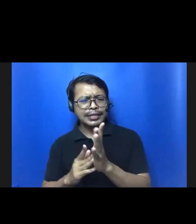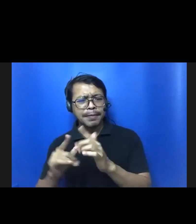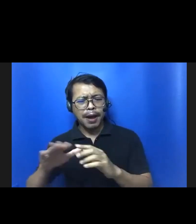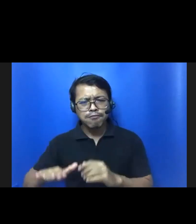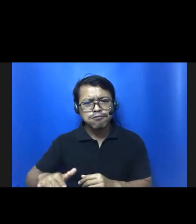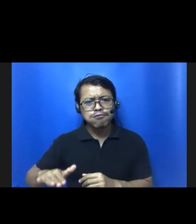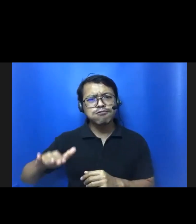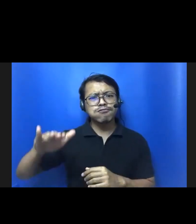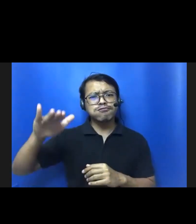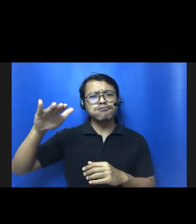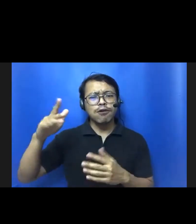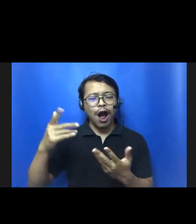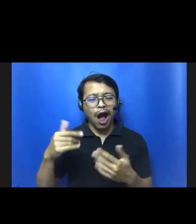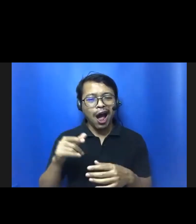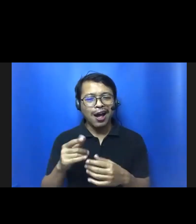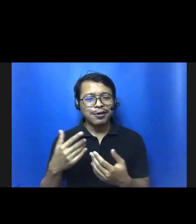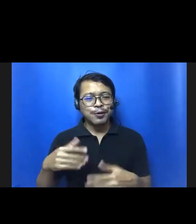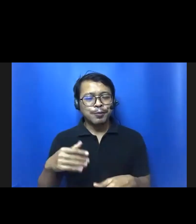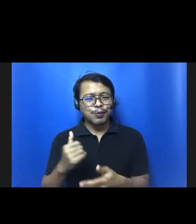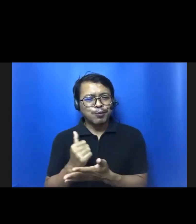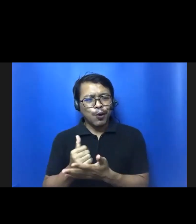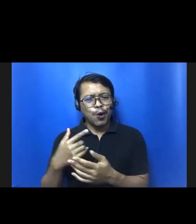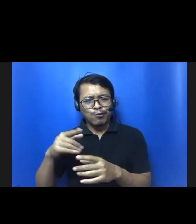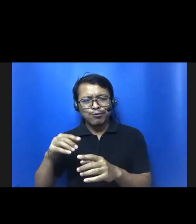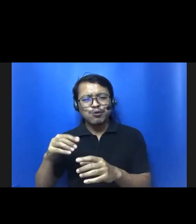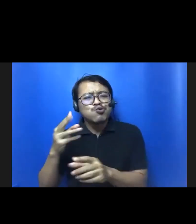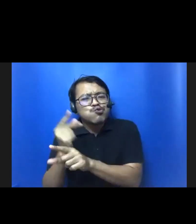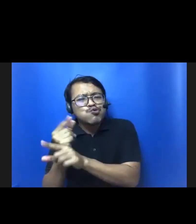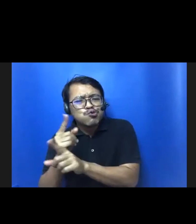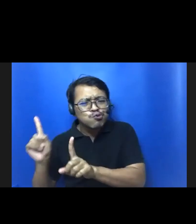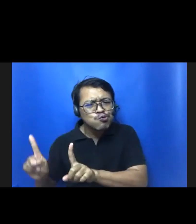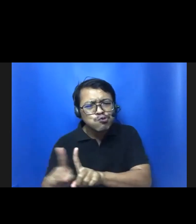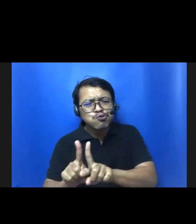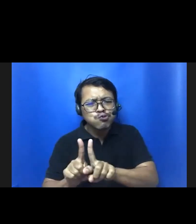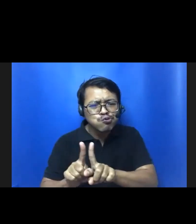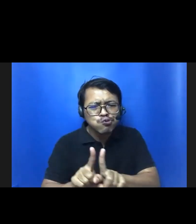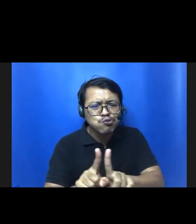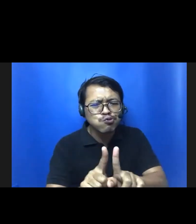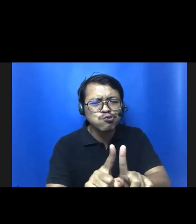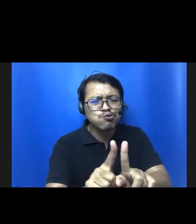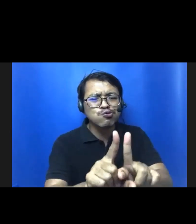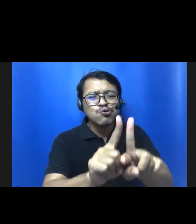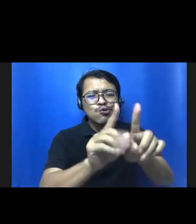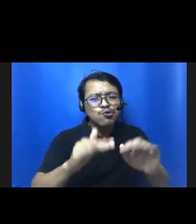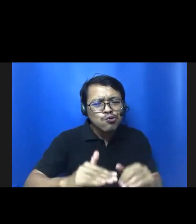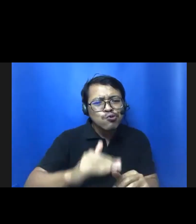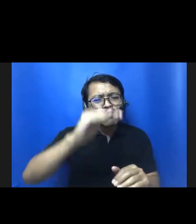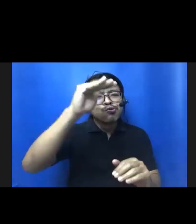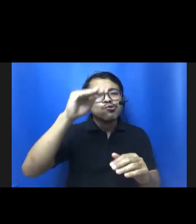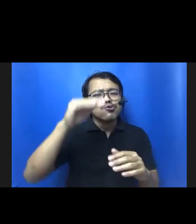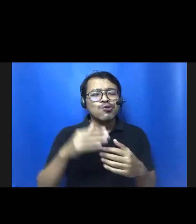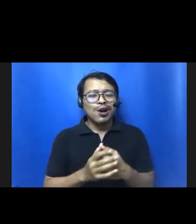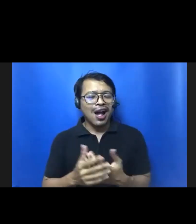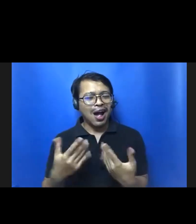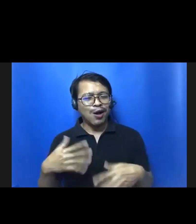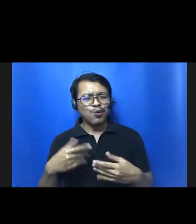itu, udah tahu. Tapi kalau di SLB terus diikuti, bahkan bersama dengan orang tua. Harus tetap semangat adik-adik, luar